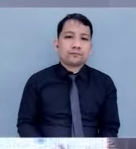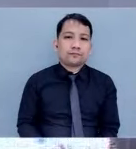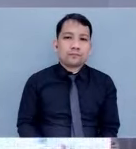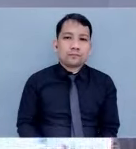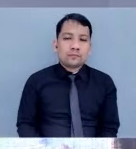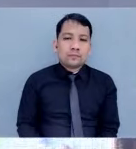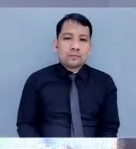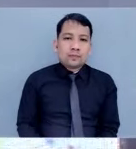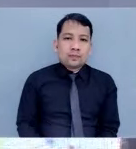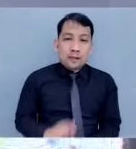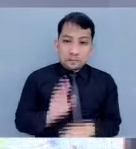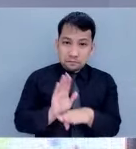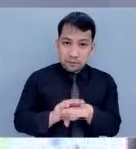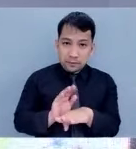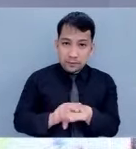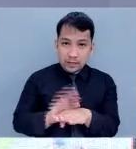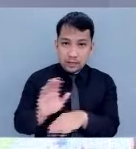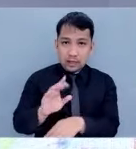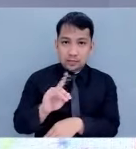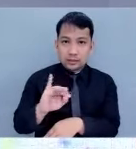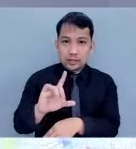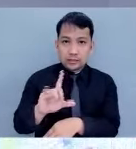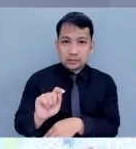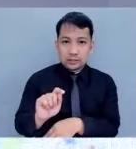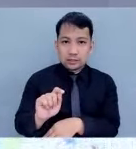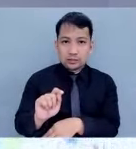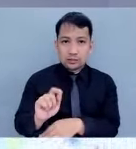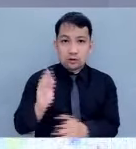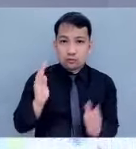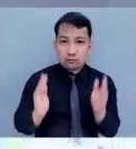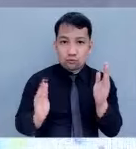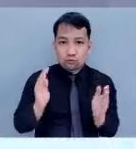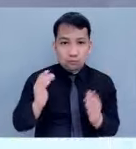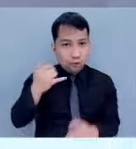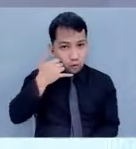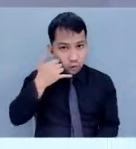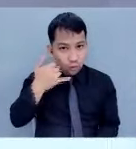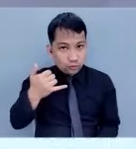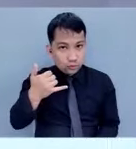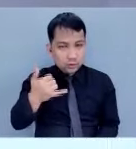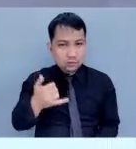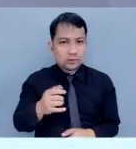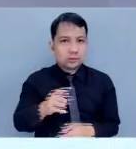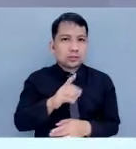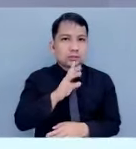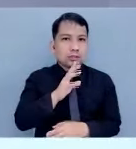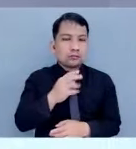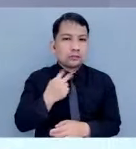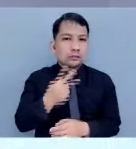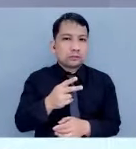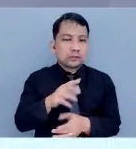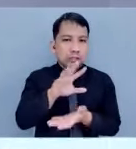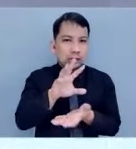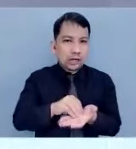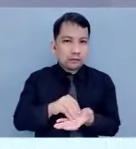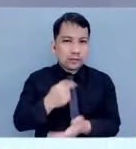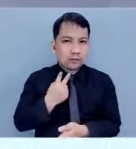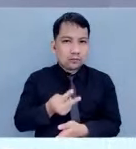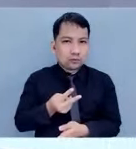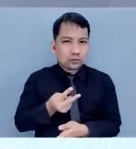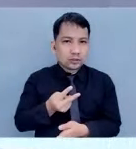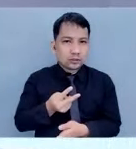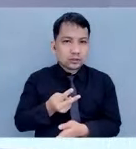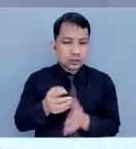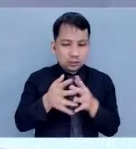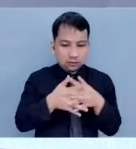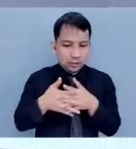Nagbabala ang DICT sa bansa ng Robocalls na ginagamit sa pang-scam sa Amerika at Europe. Kaya raw ng Robocalls